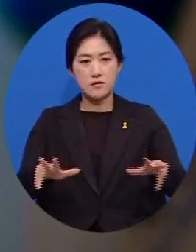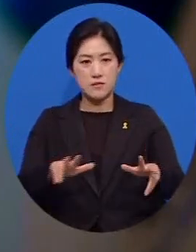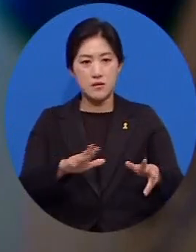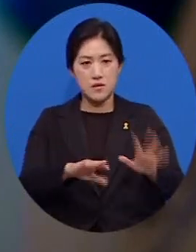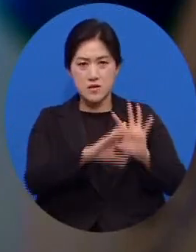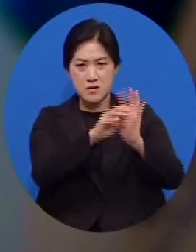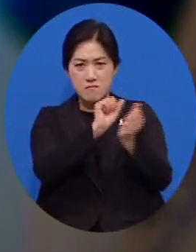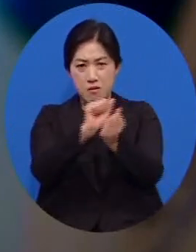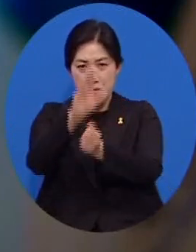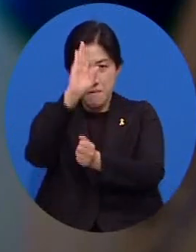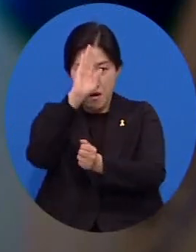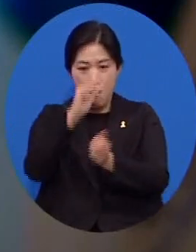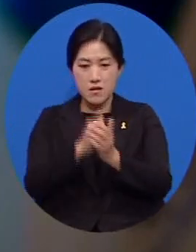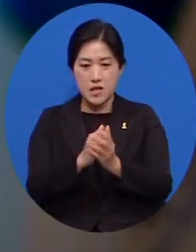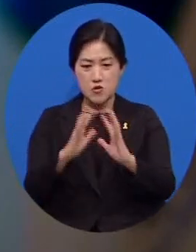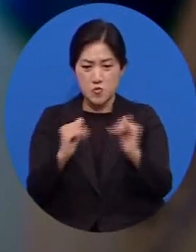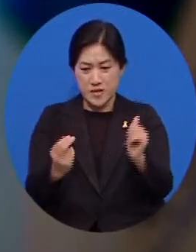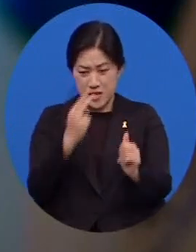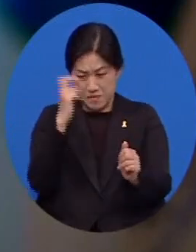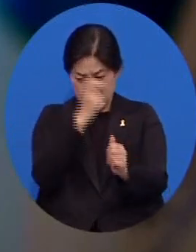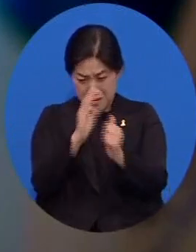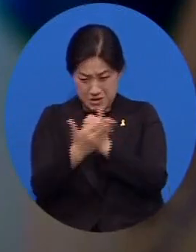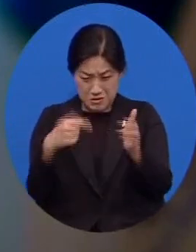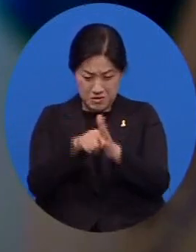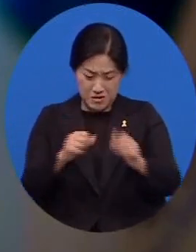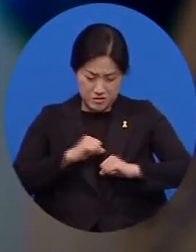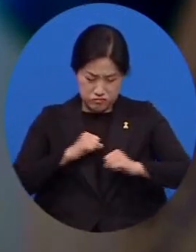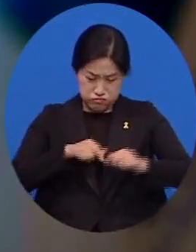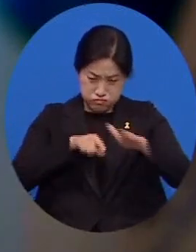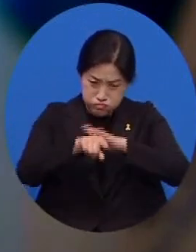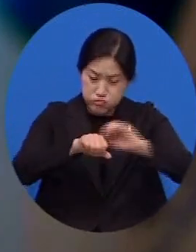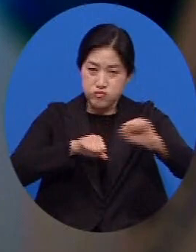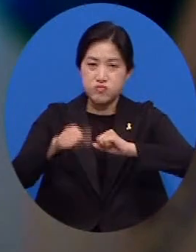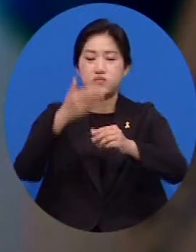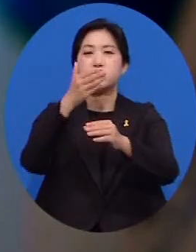감염병에서 국민들을 지키기 위해서 분투하고 있습니다.